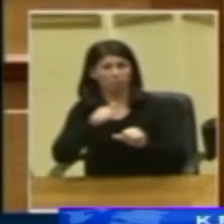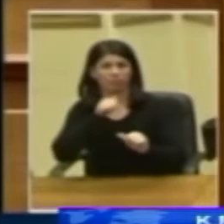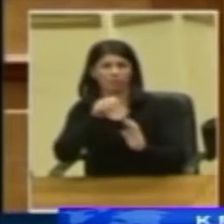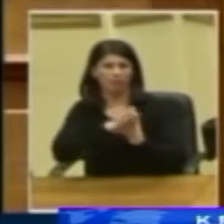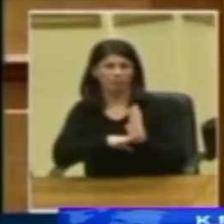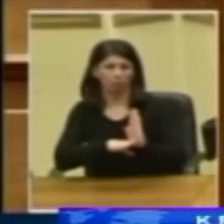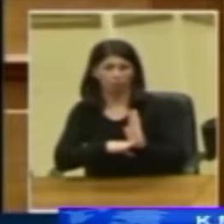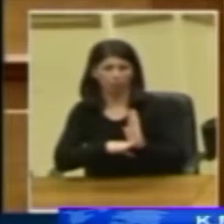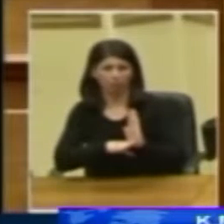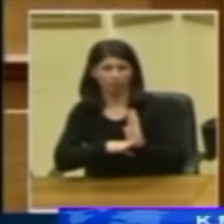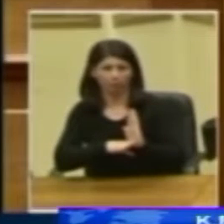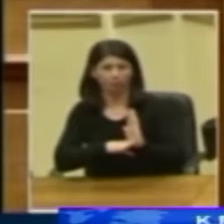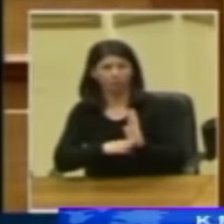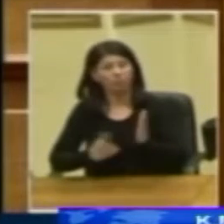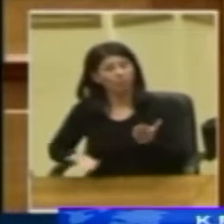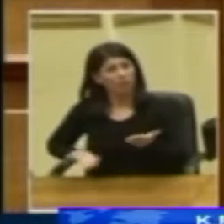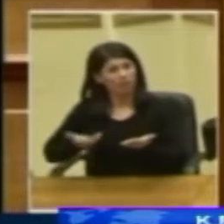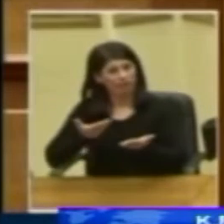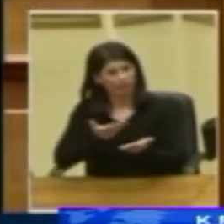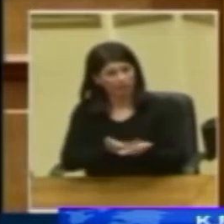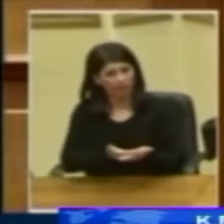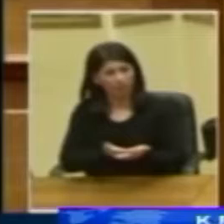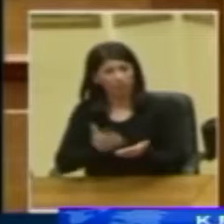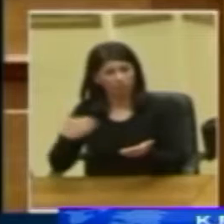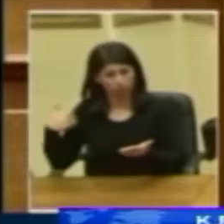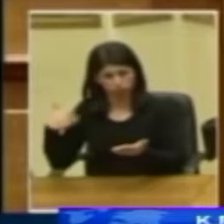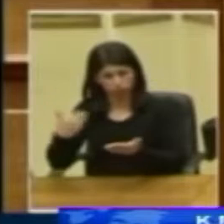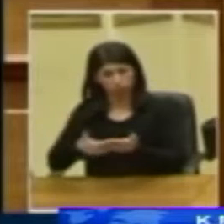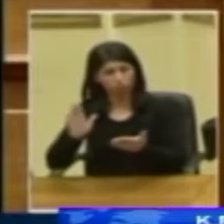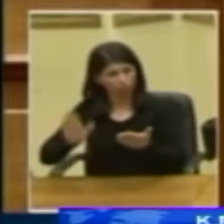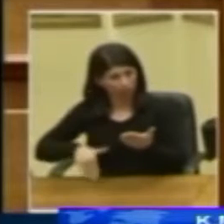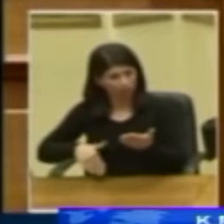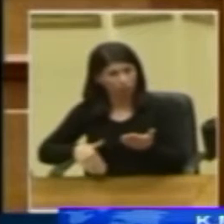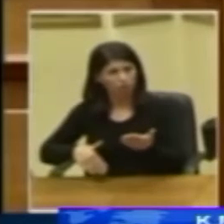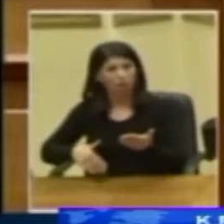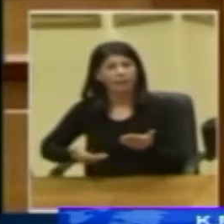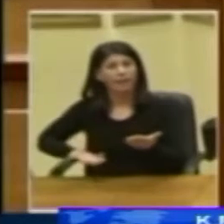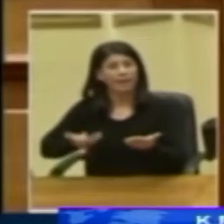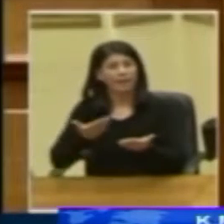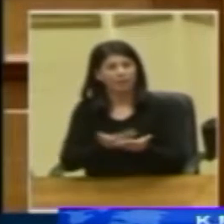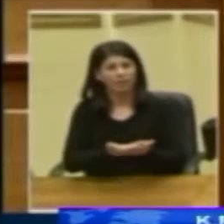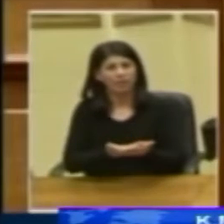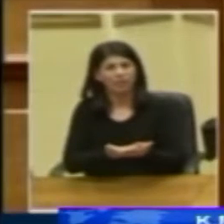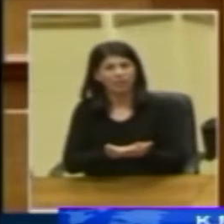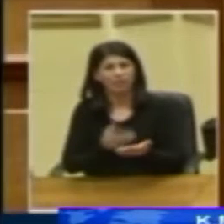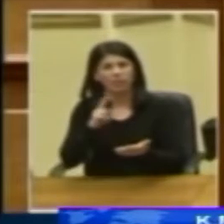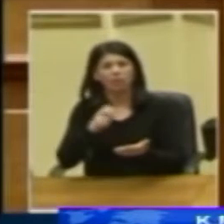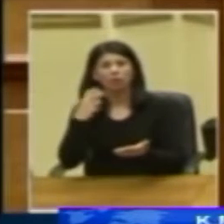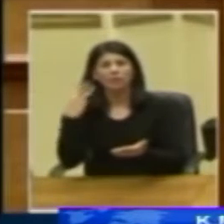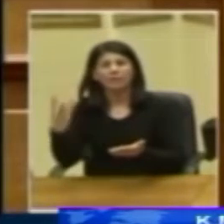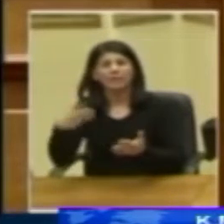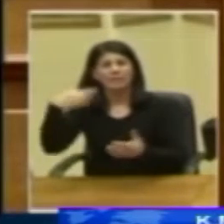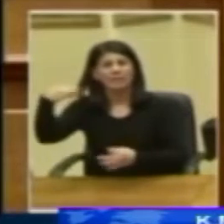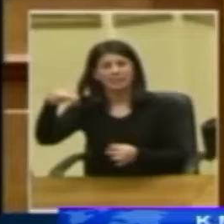Συντάγματος και να καταθέσει τελικά μια πρόταση 23